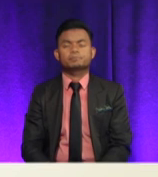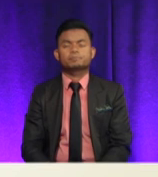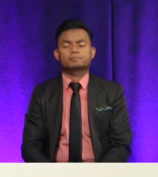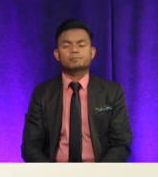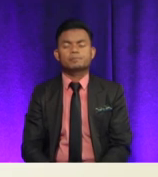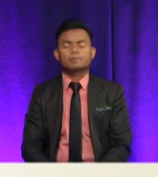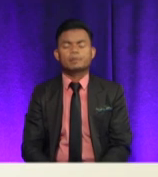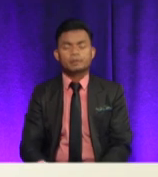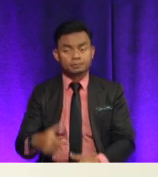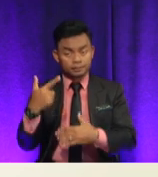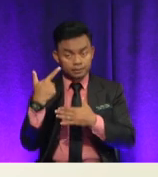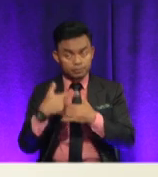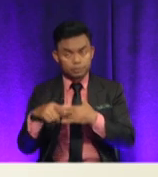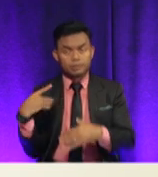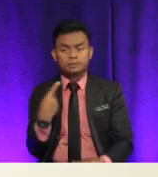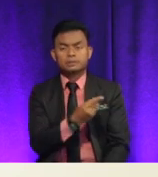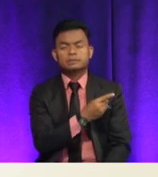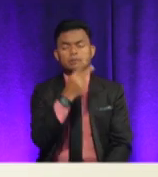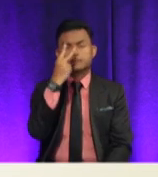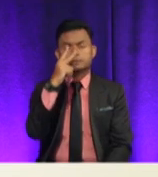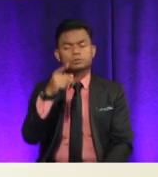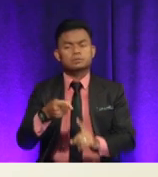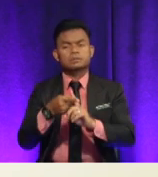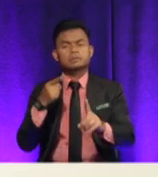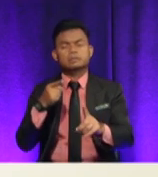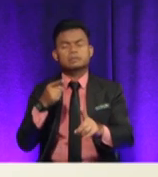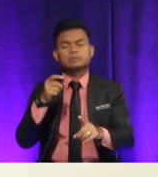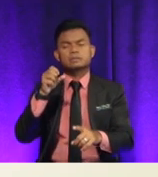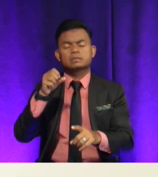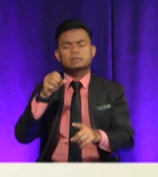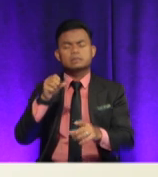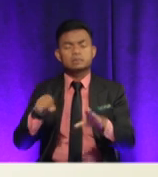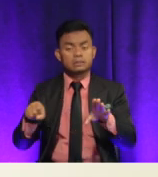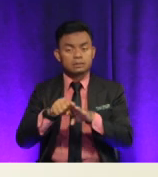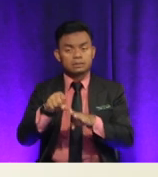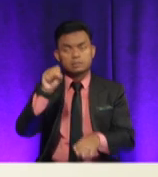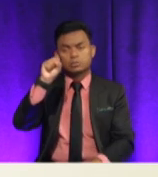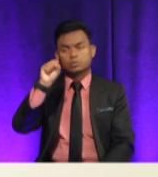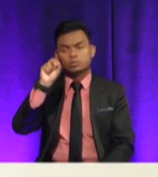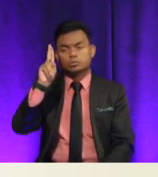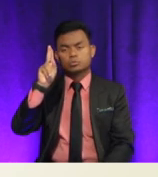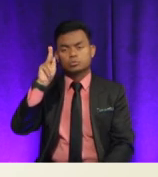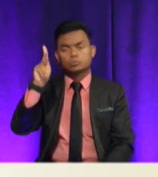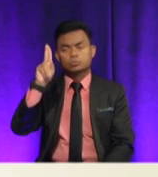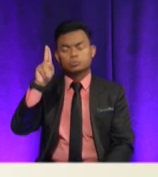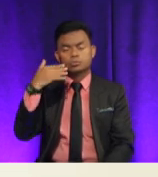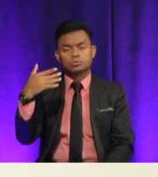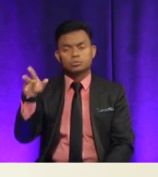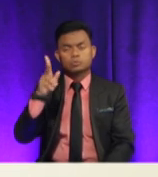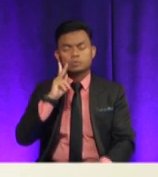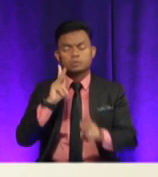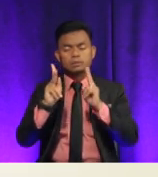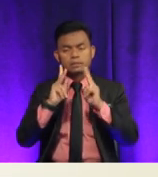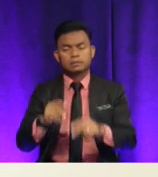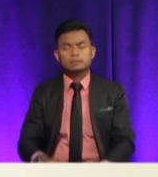kemudian kita juga melihat di sini dari segi suku katanya dari segi bilangan suku katanya dalam sebaris adalah tetap yaitu